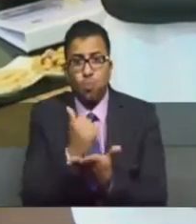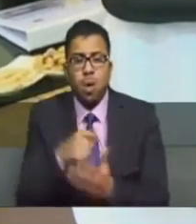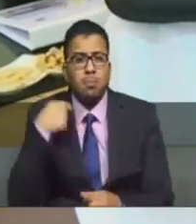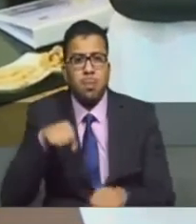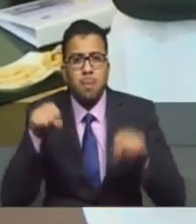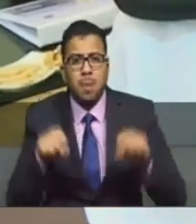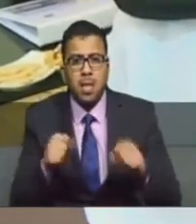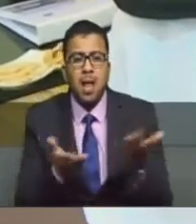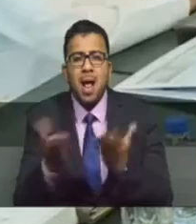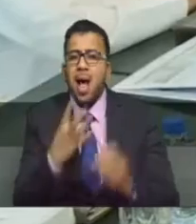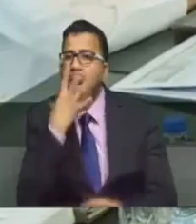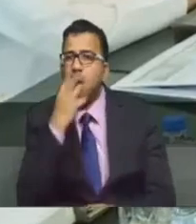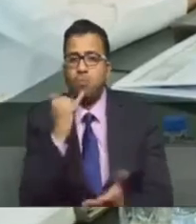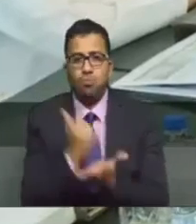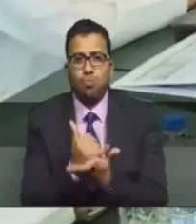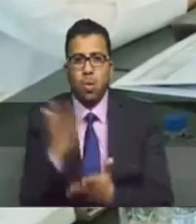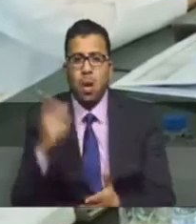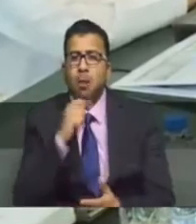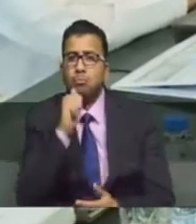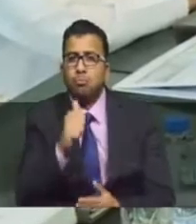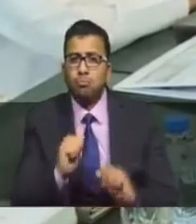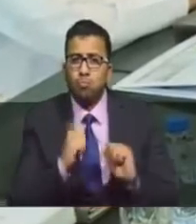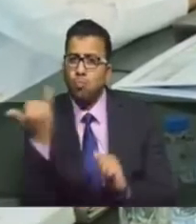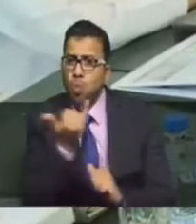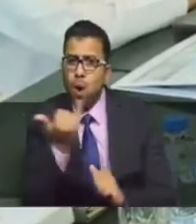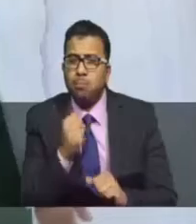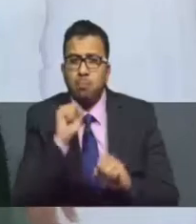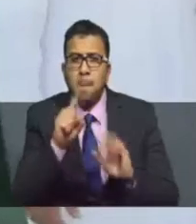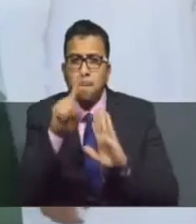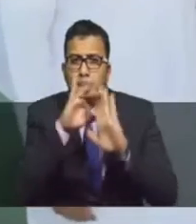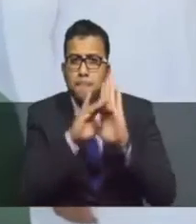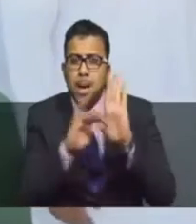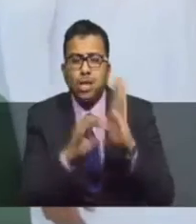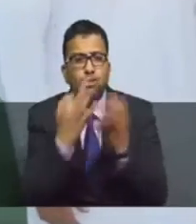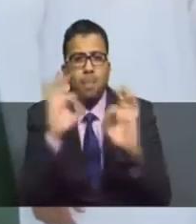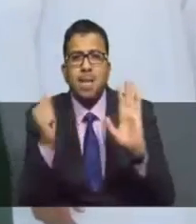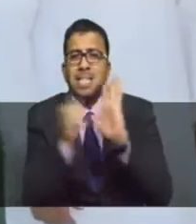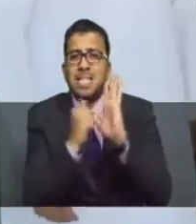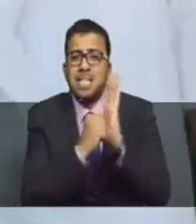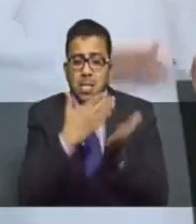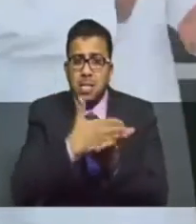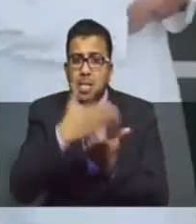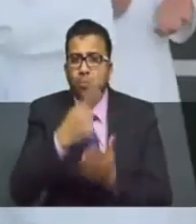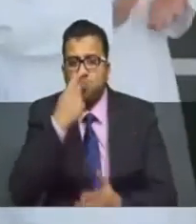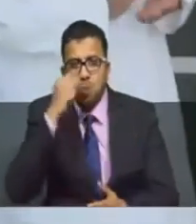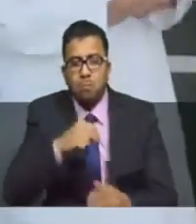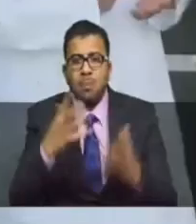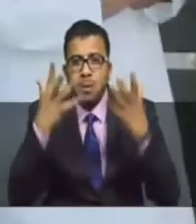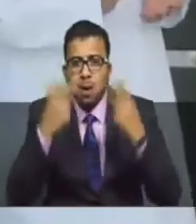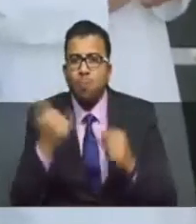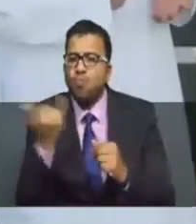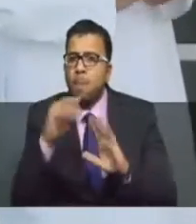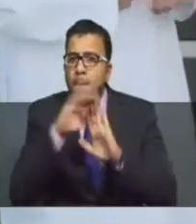رئيس مجلس إدارة الهيئة. وأكد سمو أهمية قاعدة البيانات الشاملة لسكان الدولة التي تمتلكها